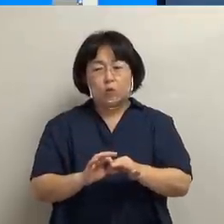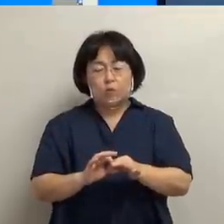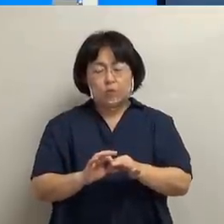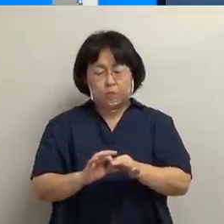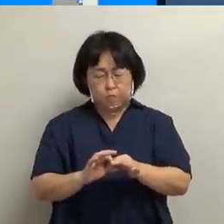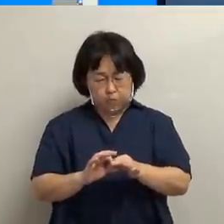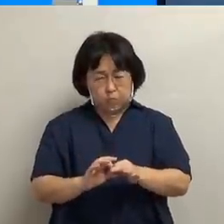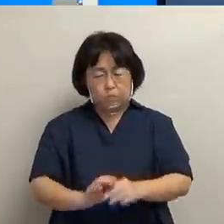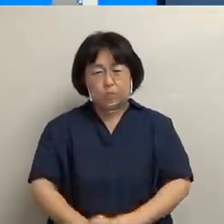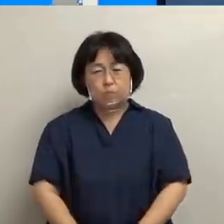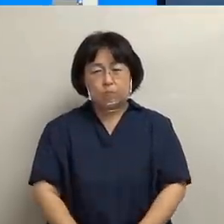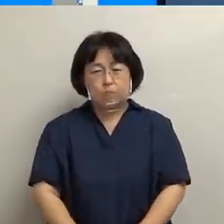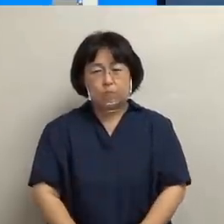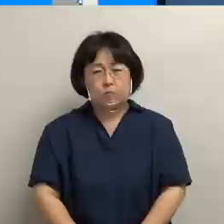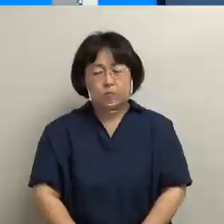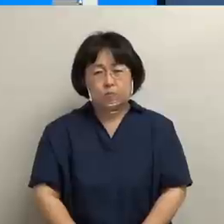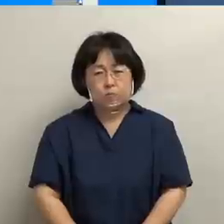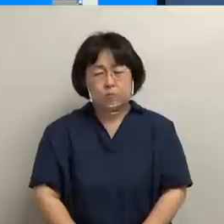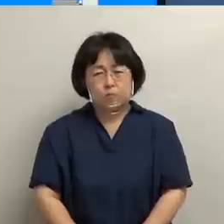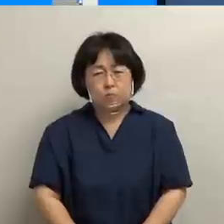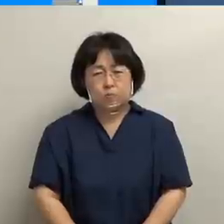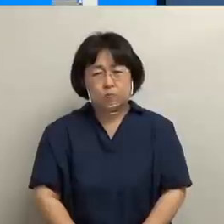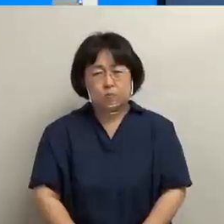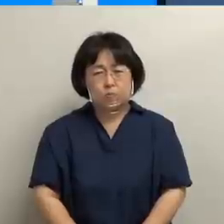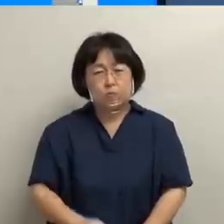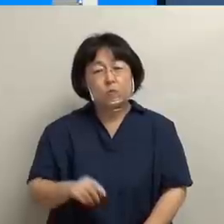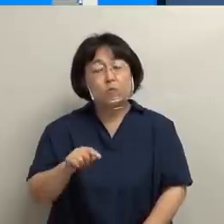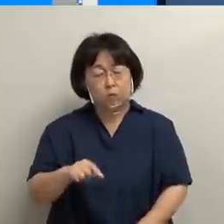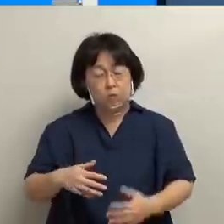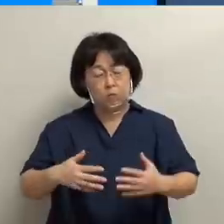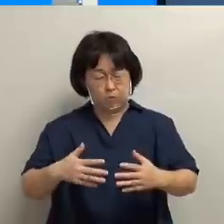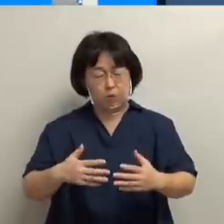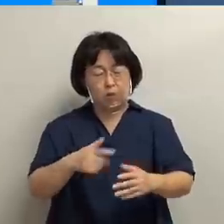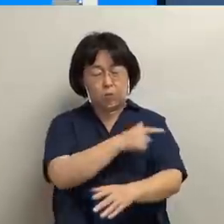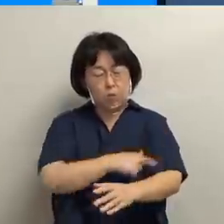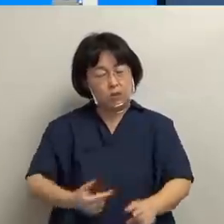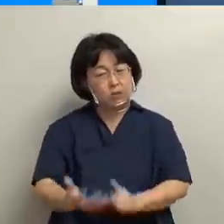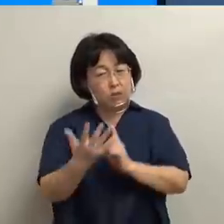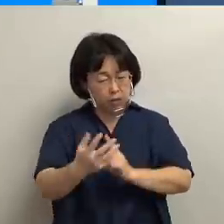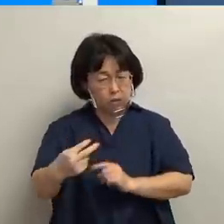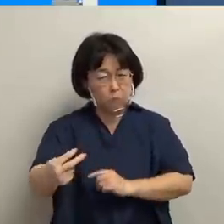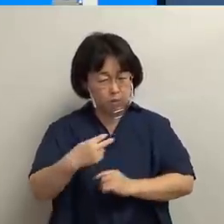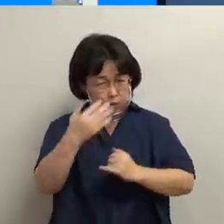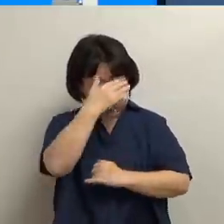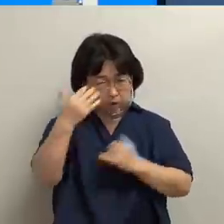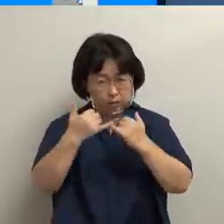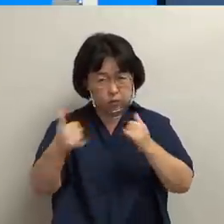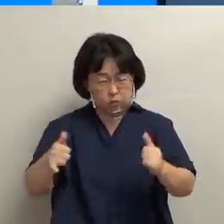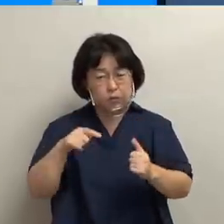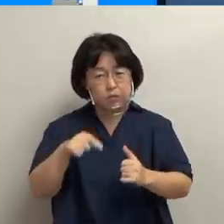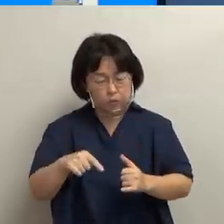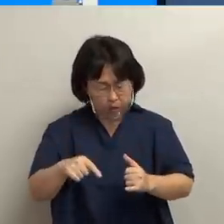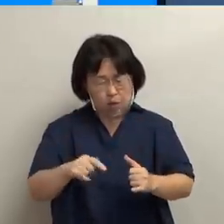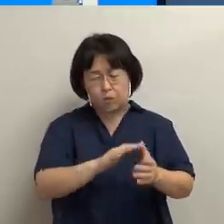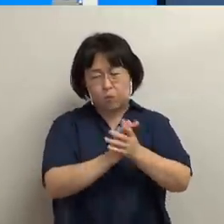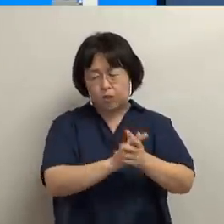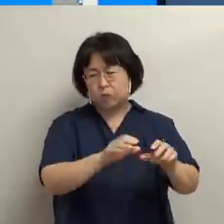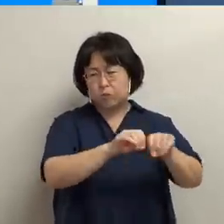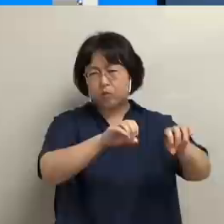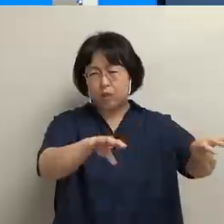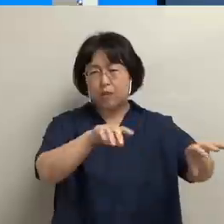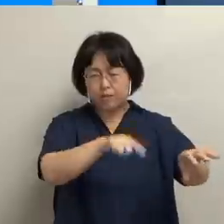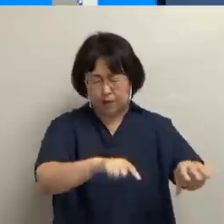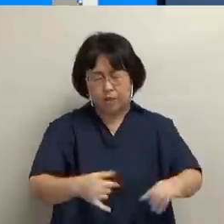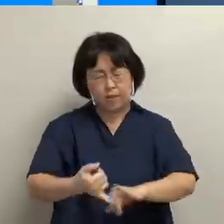もしっかり踏まえていただいてもしこれをご覧になっている若い方がいれば仲間の皆さんにも伝えていただいてですねぜひ接種を受けていただいて